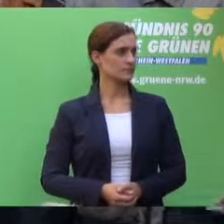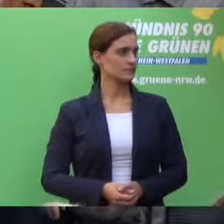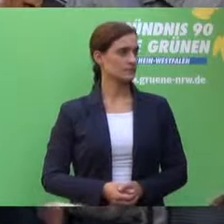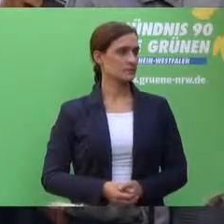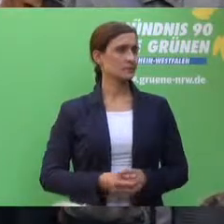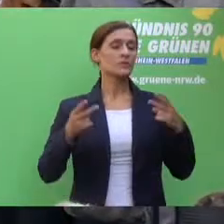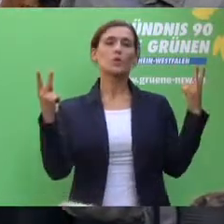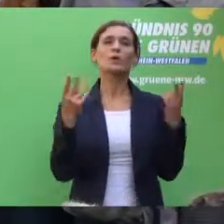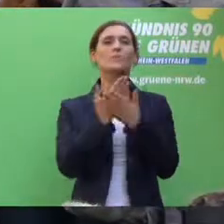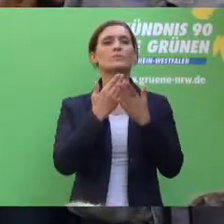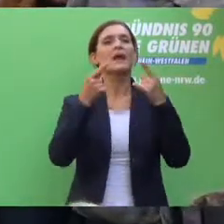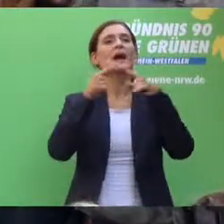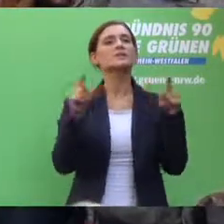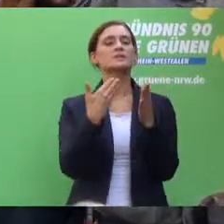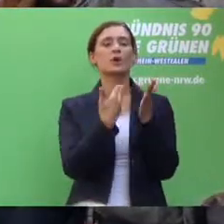Oder nehmen wir ein anderes Beispiel,